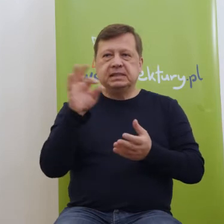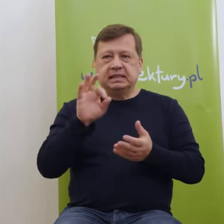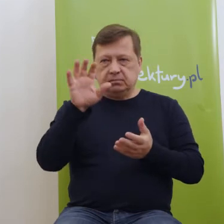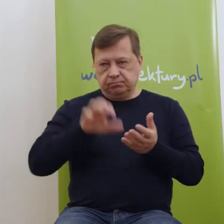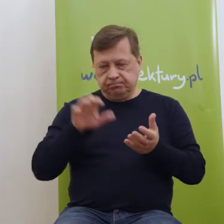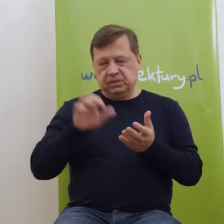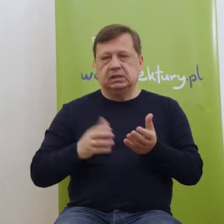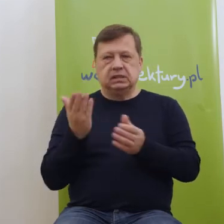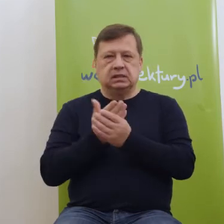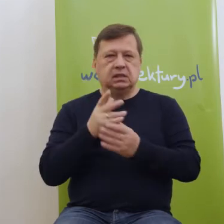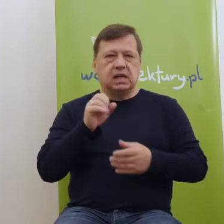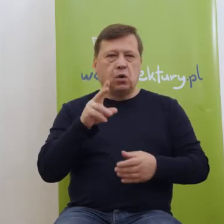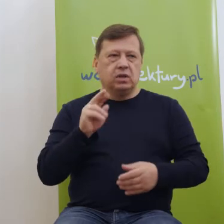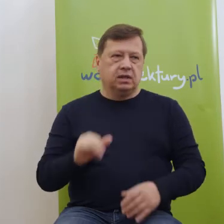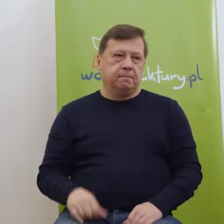praktyczna rzecz.